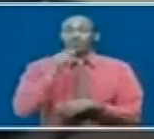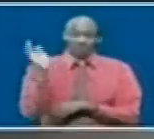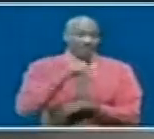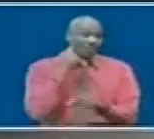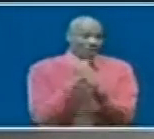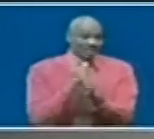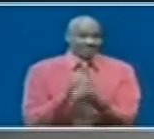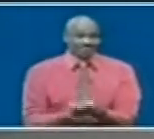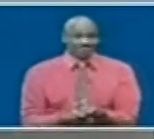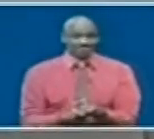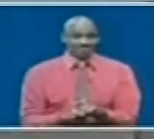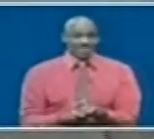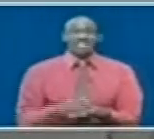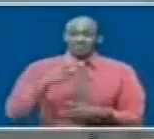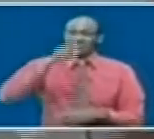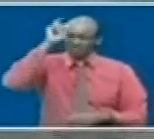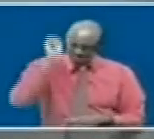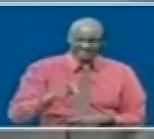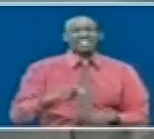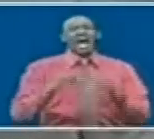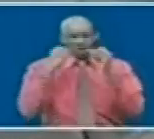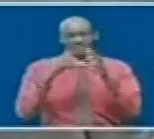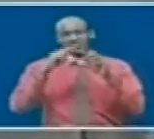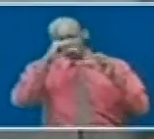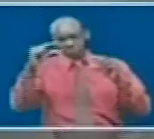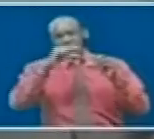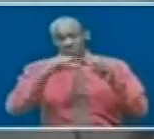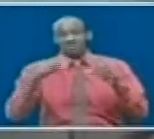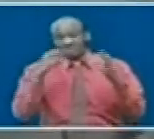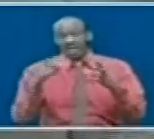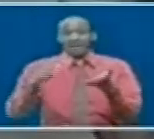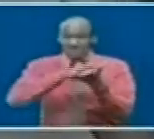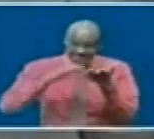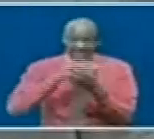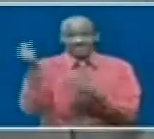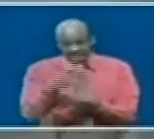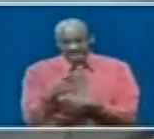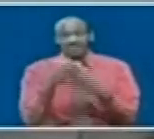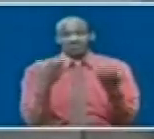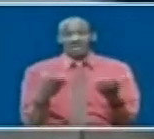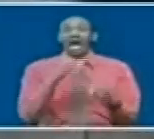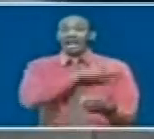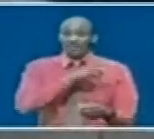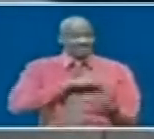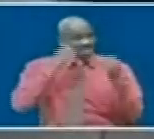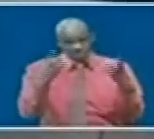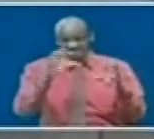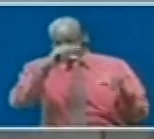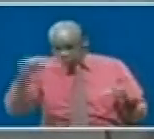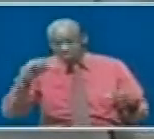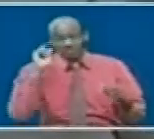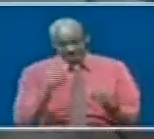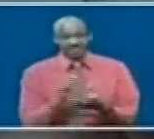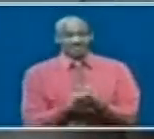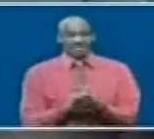kazini. And they must put figures on the table in terms of basic salaries, in terms of allowances,